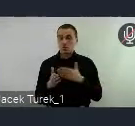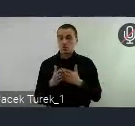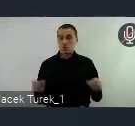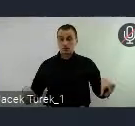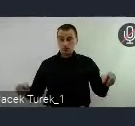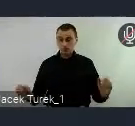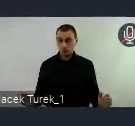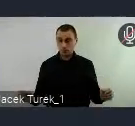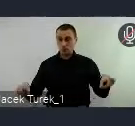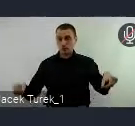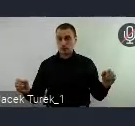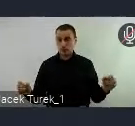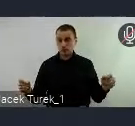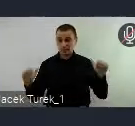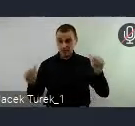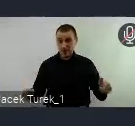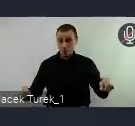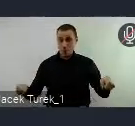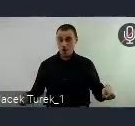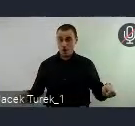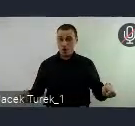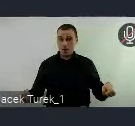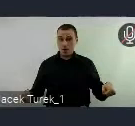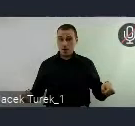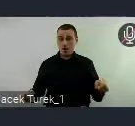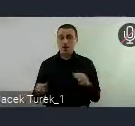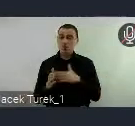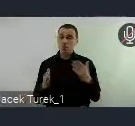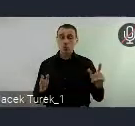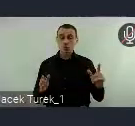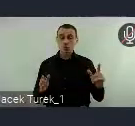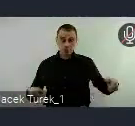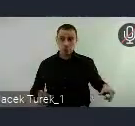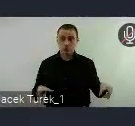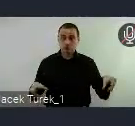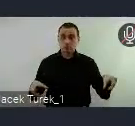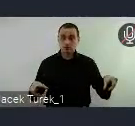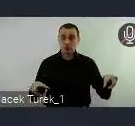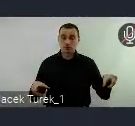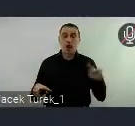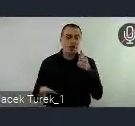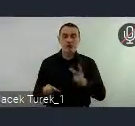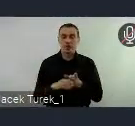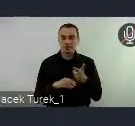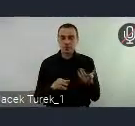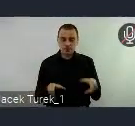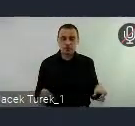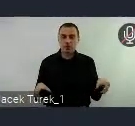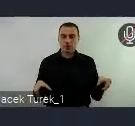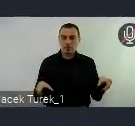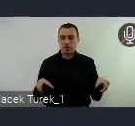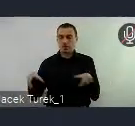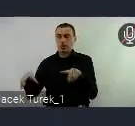nieruchome nieotwieralne w miejscu gdzie normalnie przed na wózku by podjechał żeby się przesiąść to się kasuje dostępność toaleta toaleta to